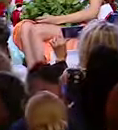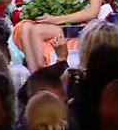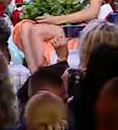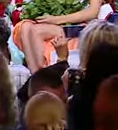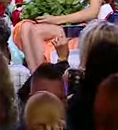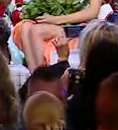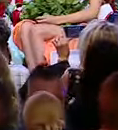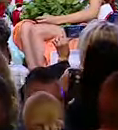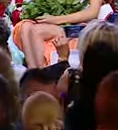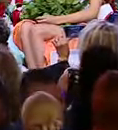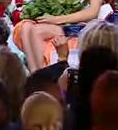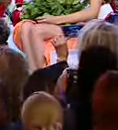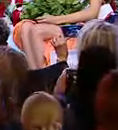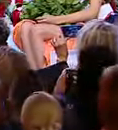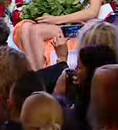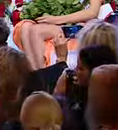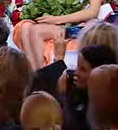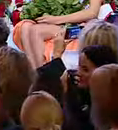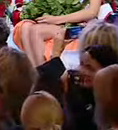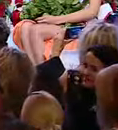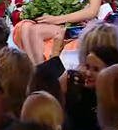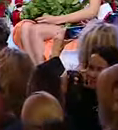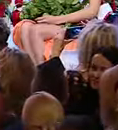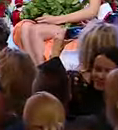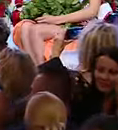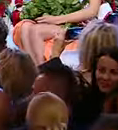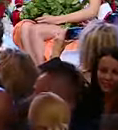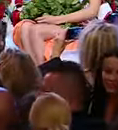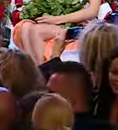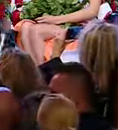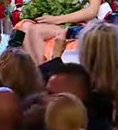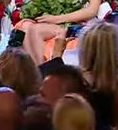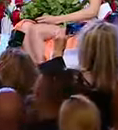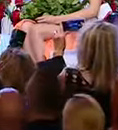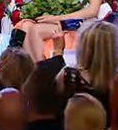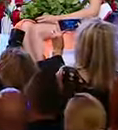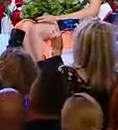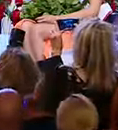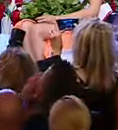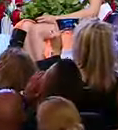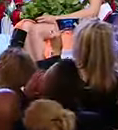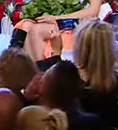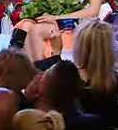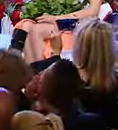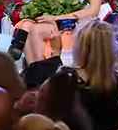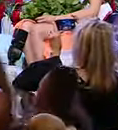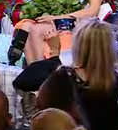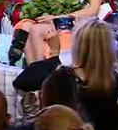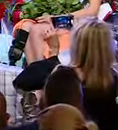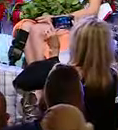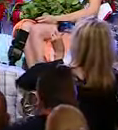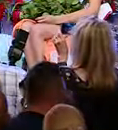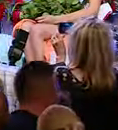nas swoją obecnością. Zapraszamy również jurorów do wspólnego zdjęcia, zapraszamy bardzo gorąco. Zapraszamy reżysera również